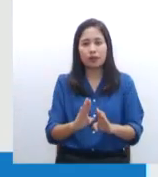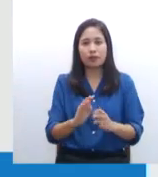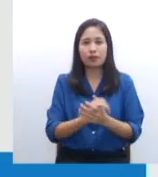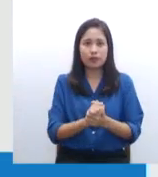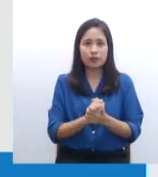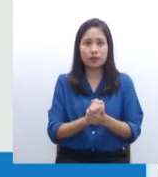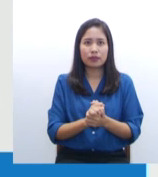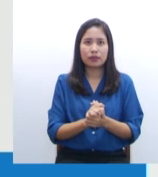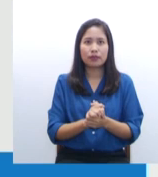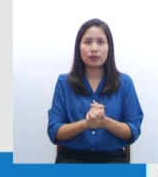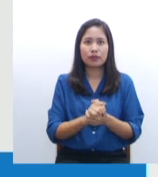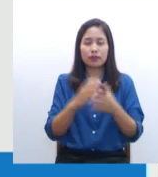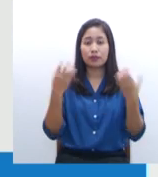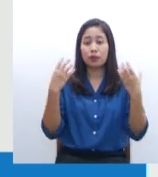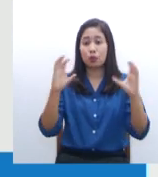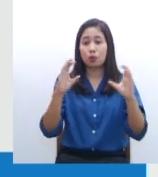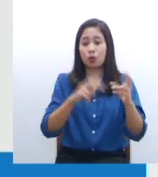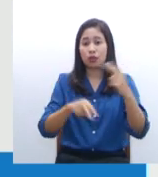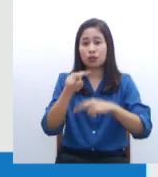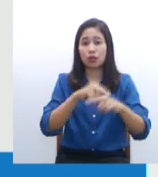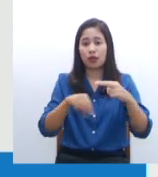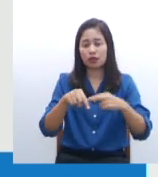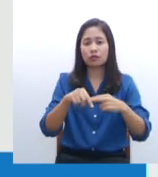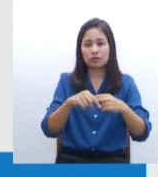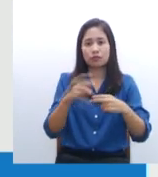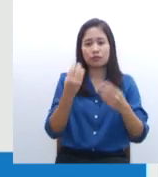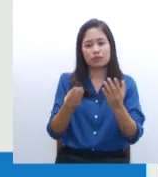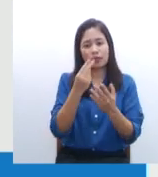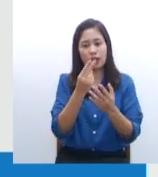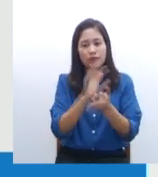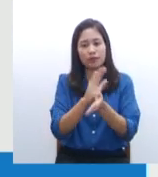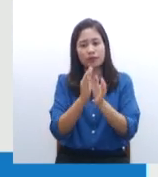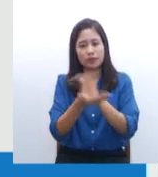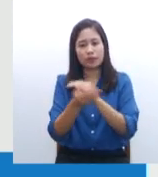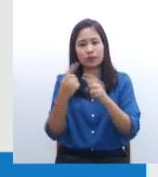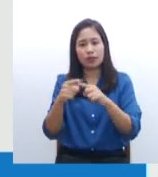ากนั้นผู้ตรวจราชการบันทึกคำแนะนำหรือการสั่งการ